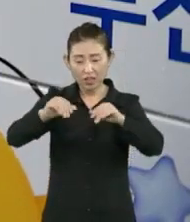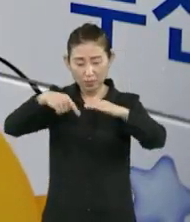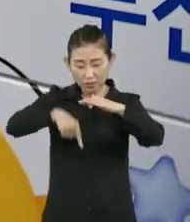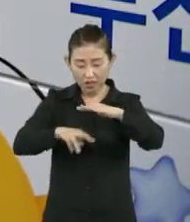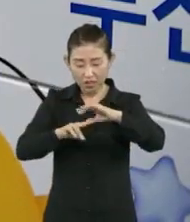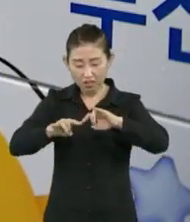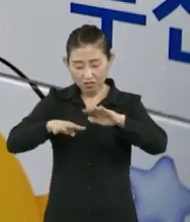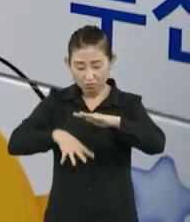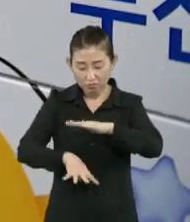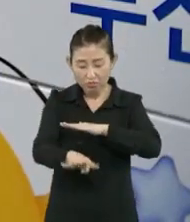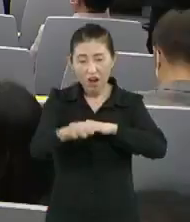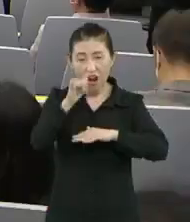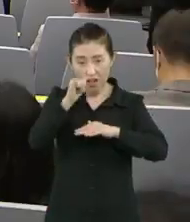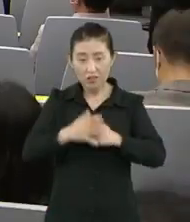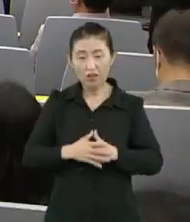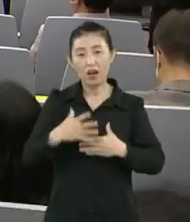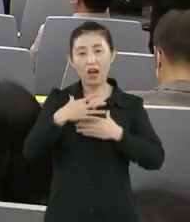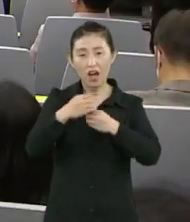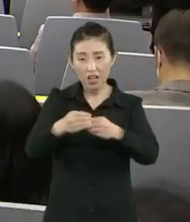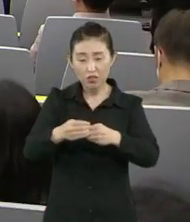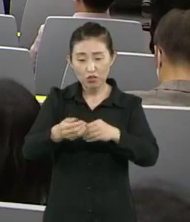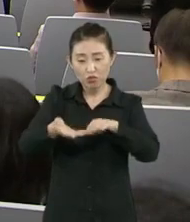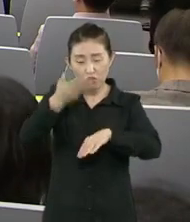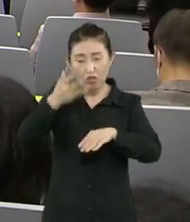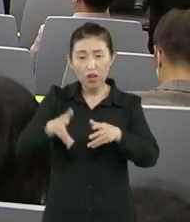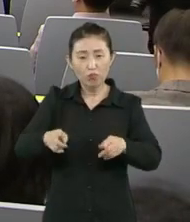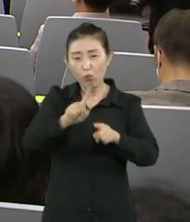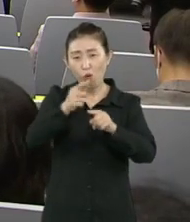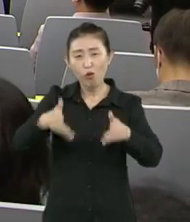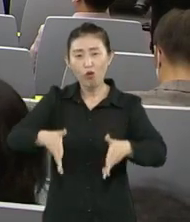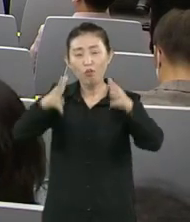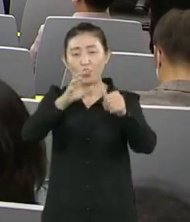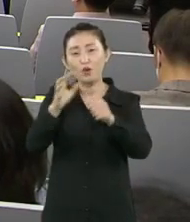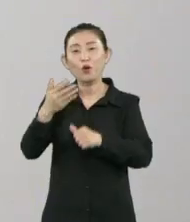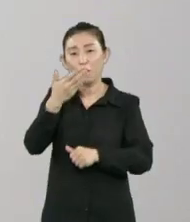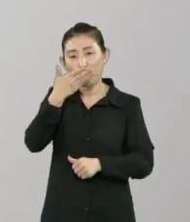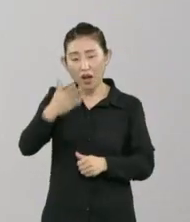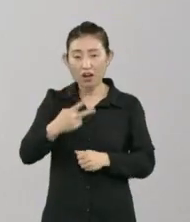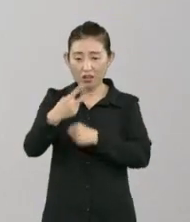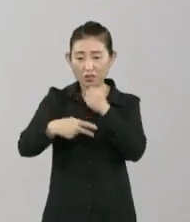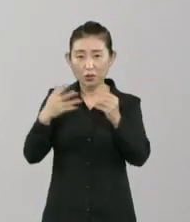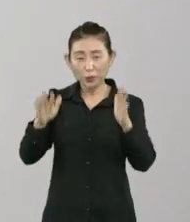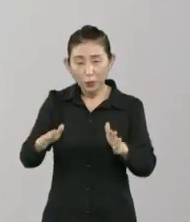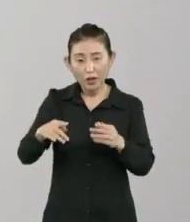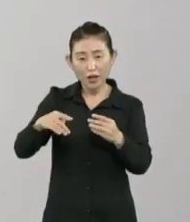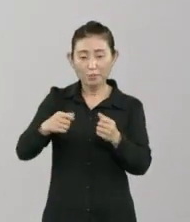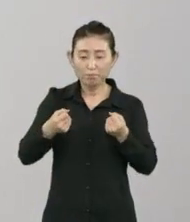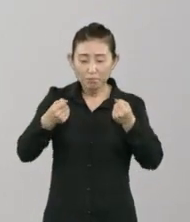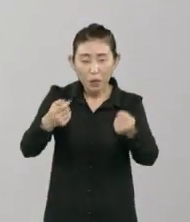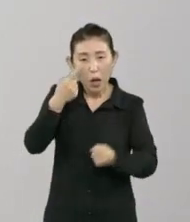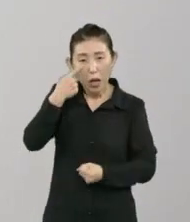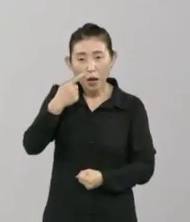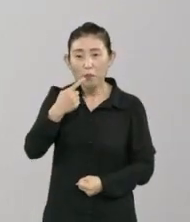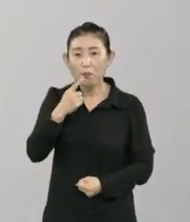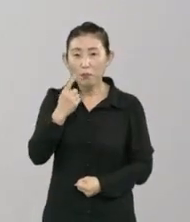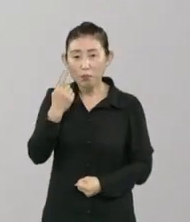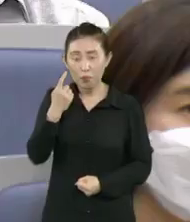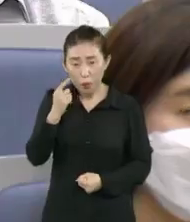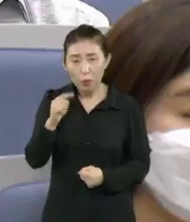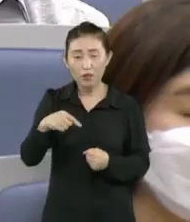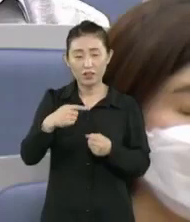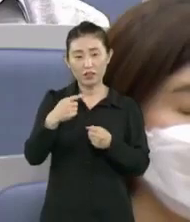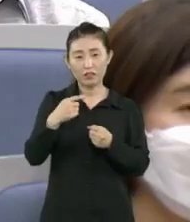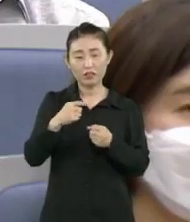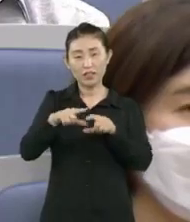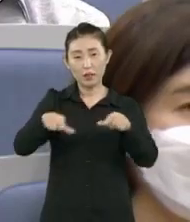대 안전성과 부지 활용 성이 우수 합니다 대어 지낸 앞으로 2년간 시범 운행을 한 뒤 일반 시내버스 노선에